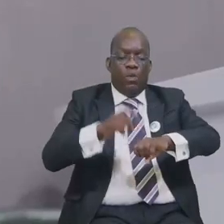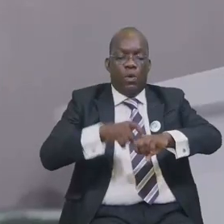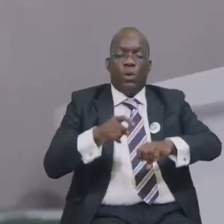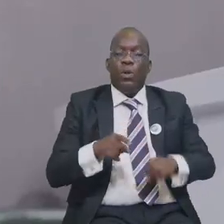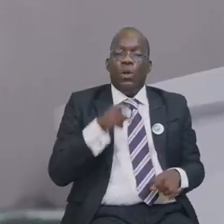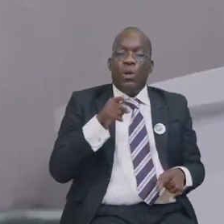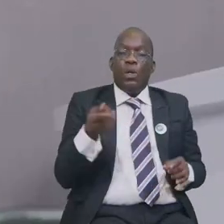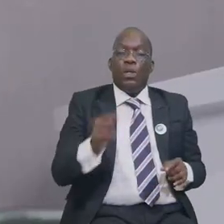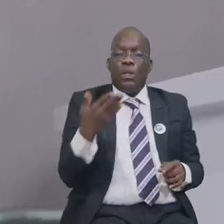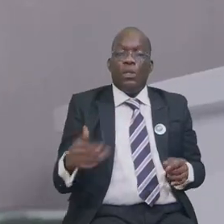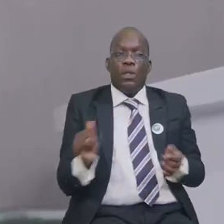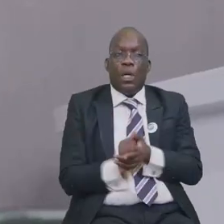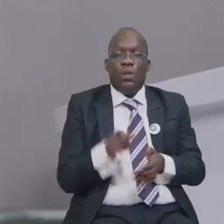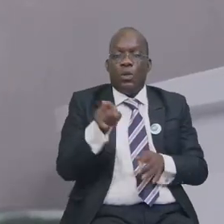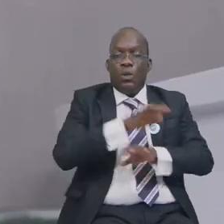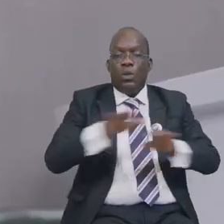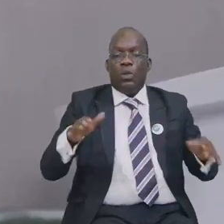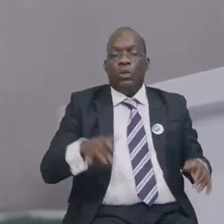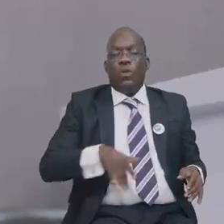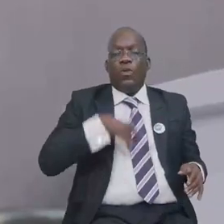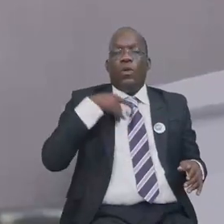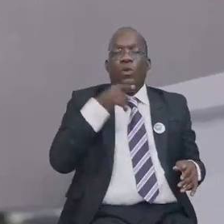que tu ne sens pas, tu les possèdes.